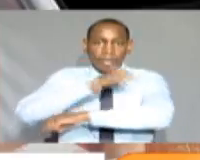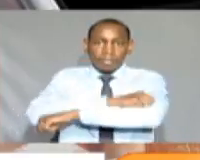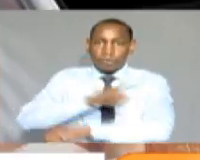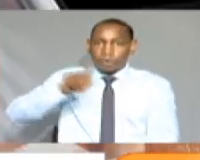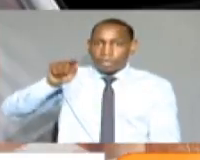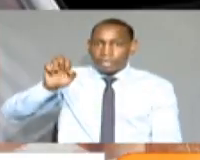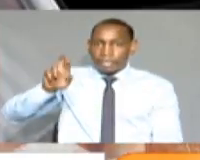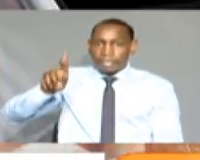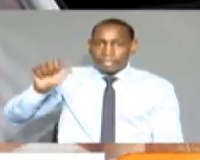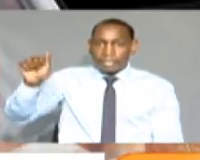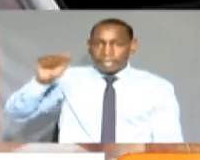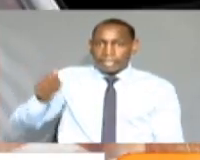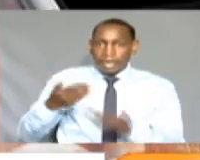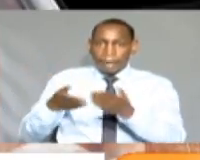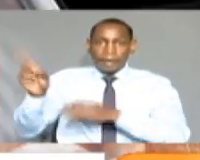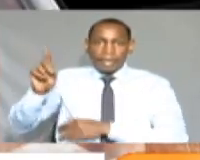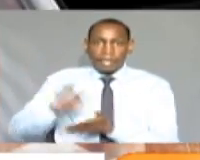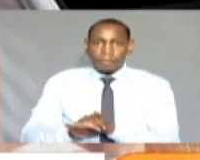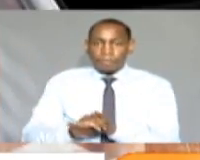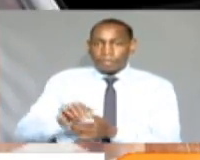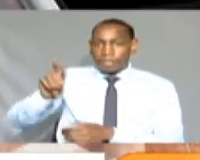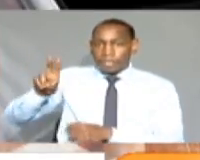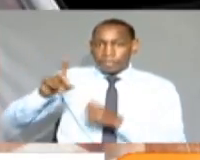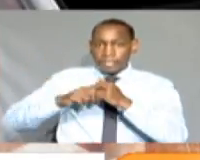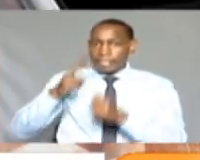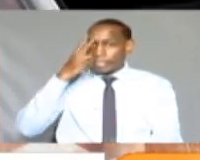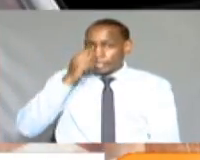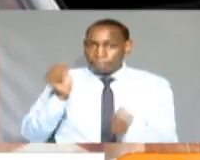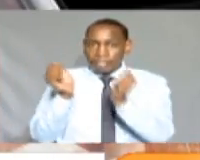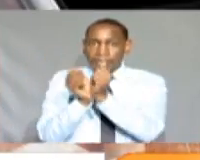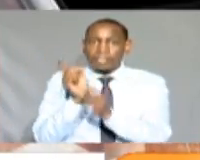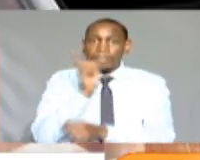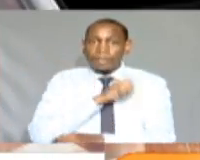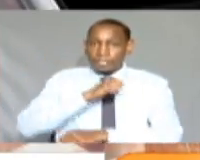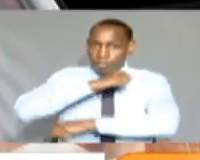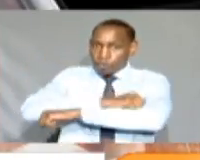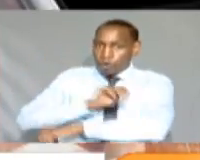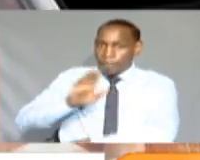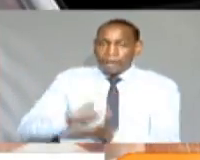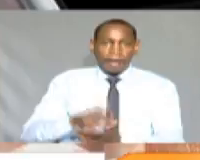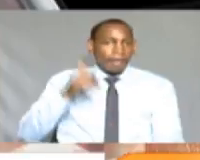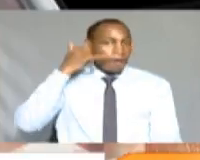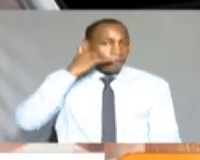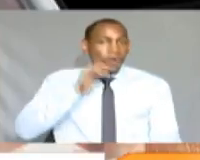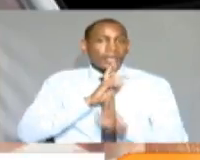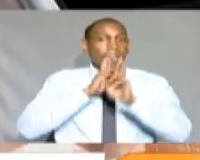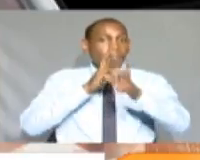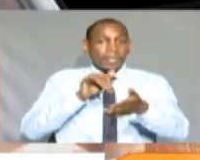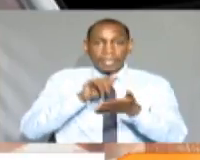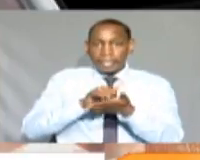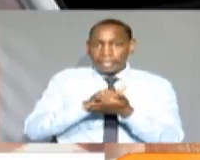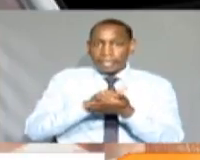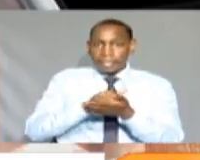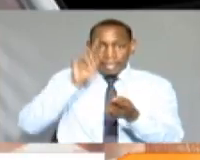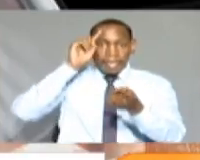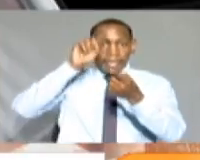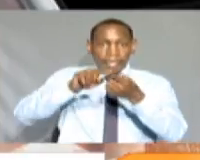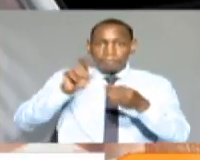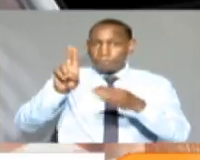Teresa hapa Nairobi. Washukiwa 26 walikamatwa katika shule hiyo. Simu hizo zinaripotiwa kuwa